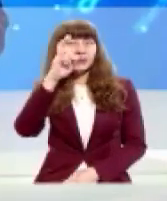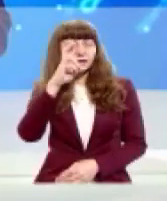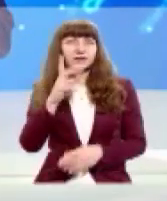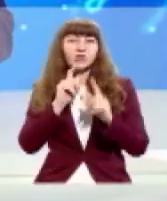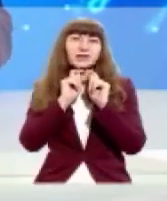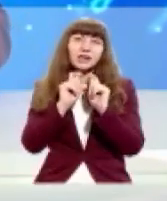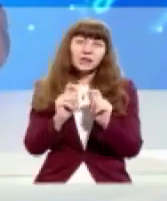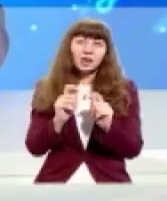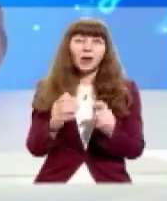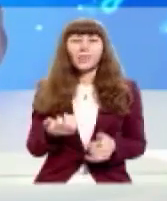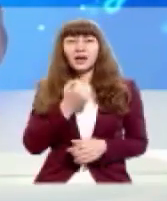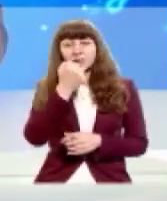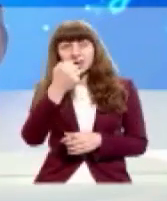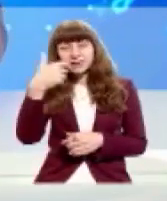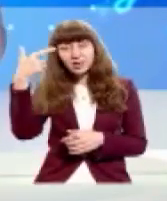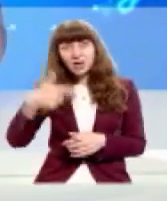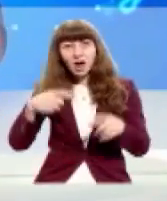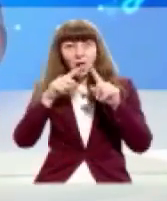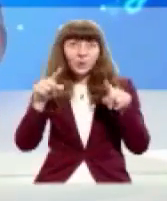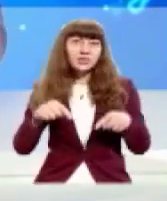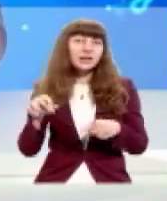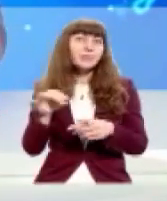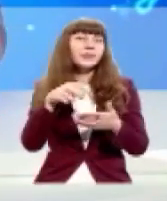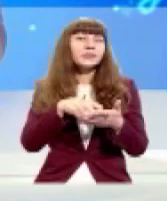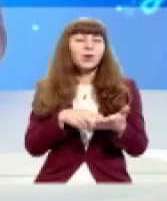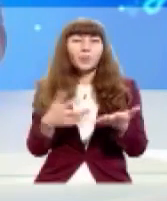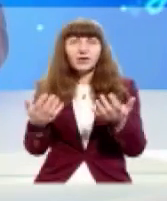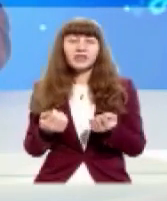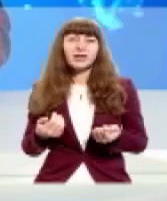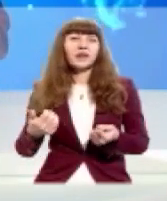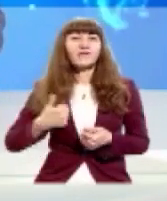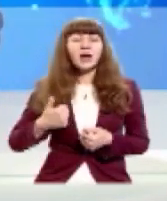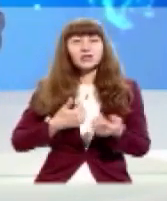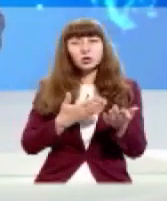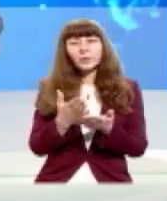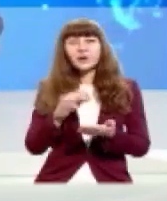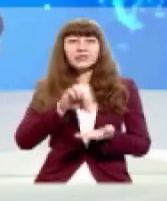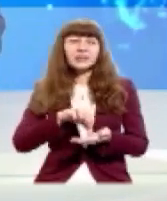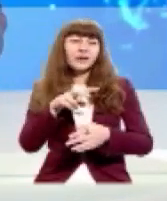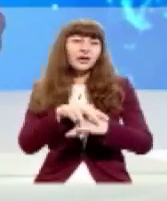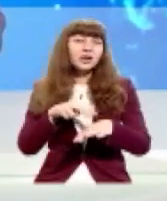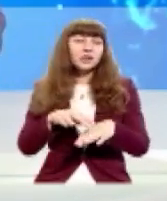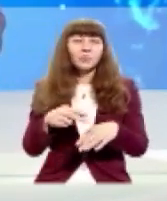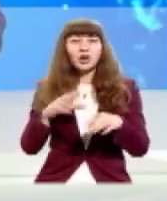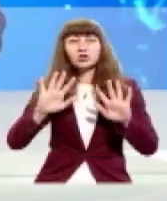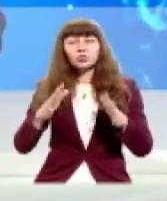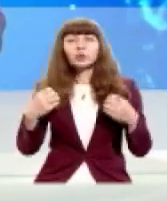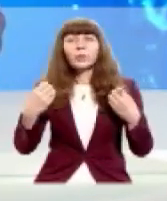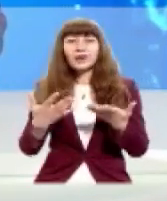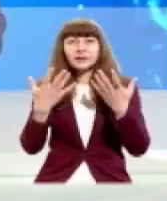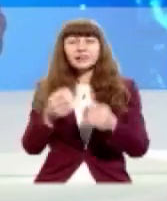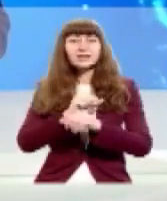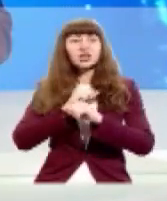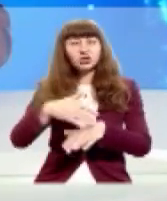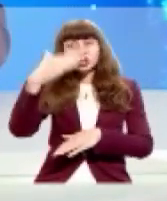Государственные награды, почетные грамоты и благодарственные письма получили военнослужащие и представители силовых структур области по случаю празднования Дня